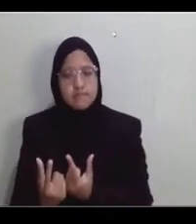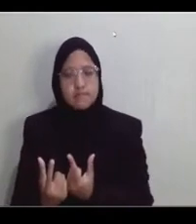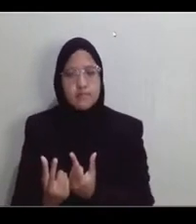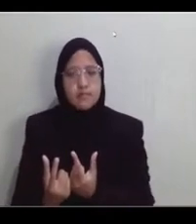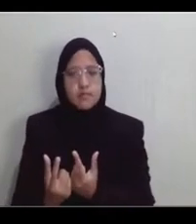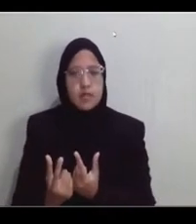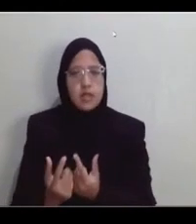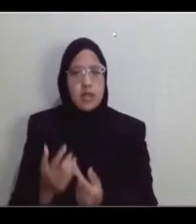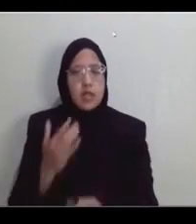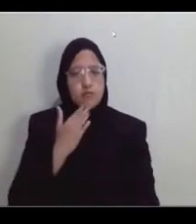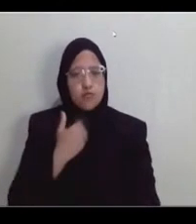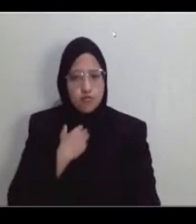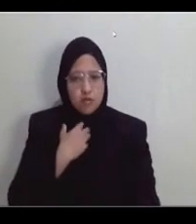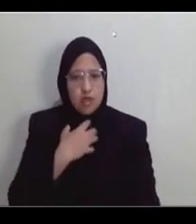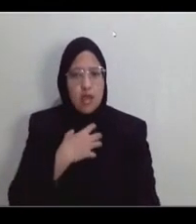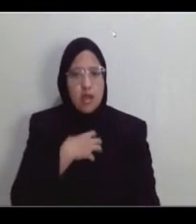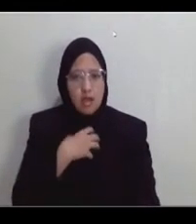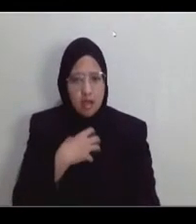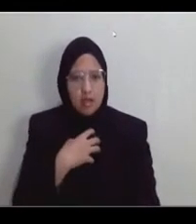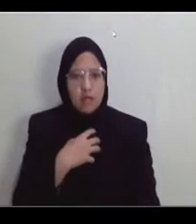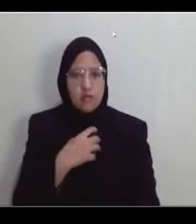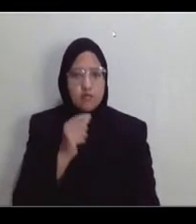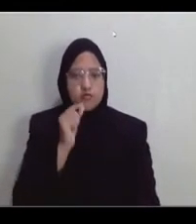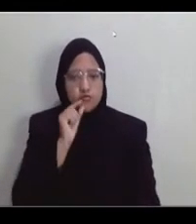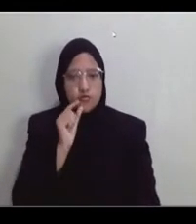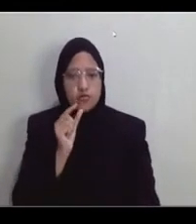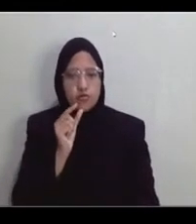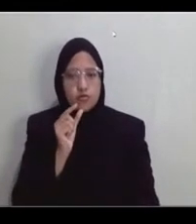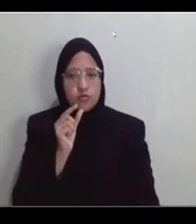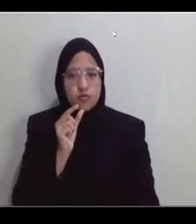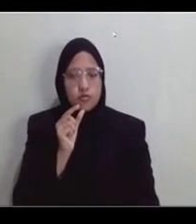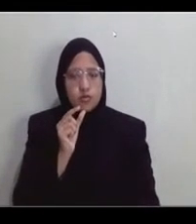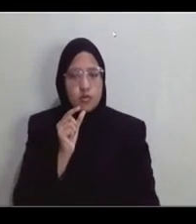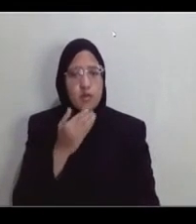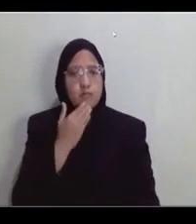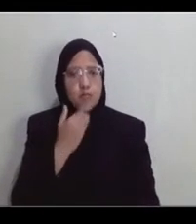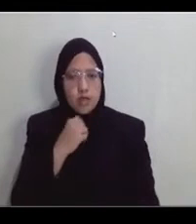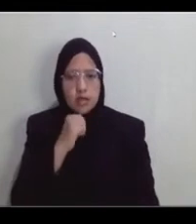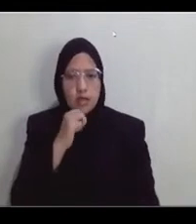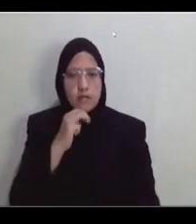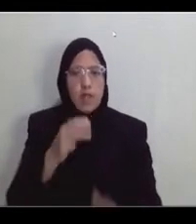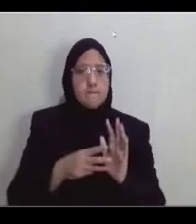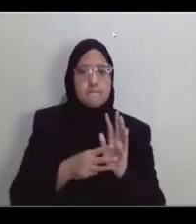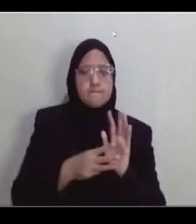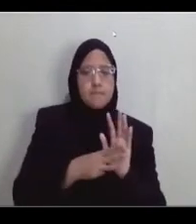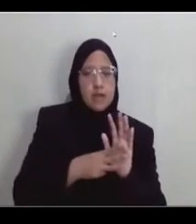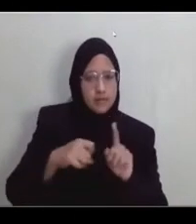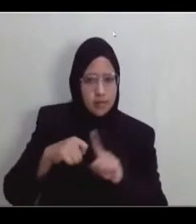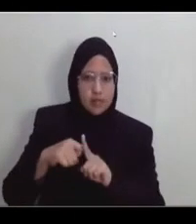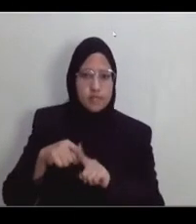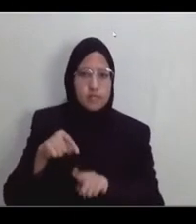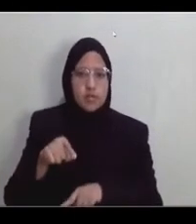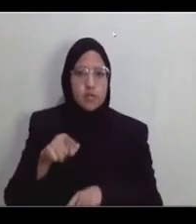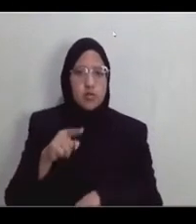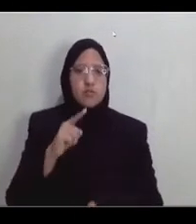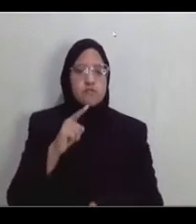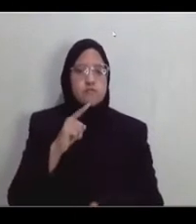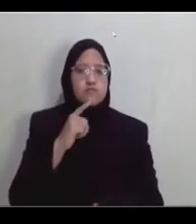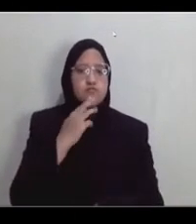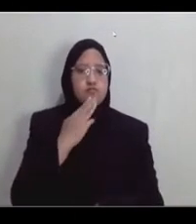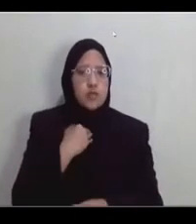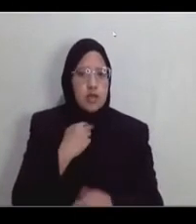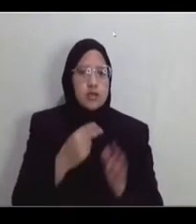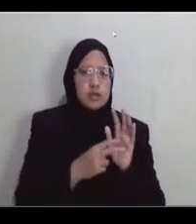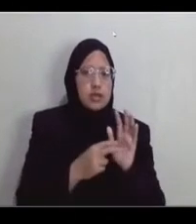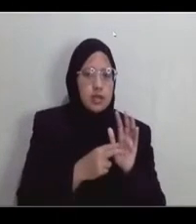untuk itu sebagaimana yang saat ini berada di tangan majelis kehormatan menurut penalaran yang wajar fungsi Mahkamah Konstitusi